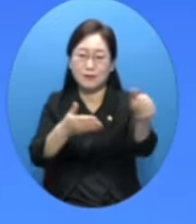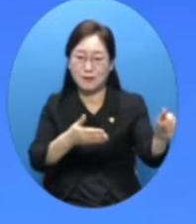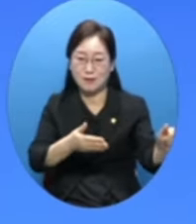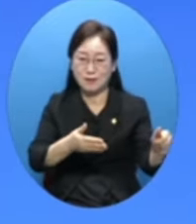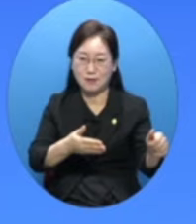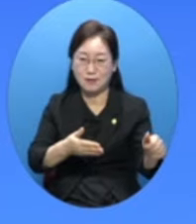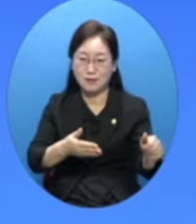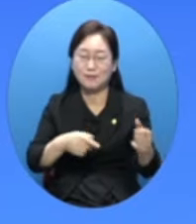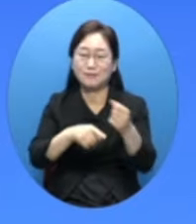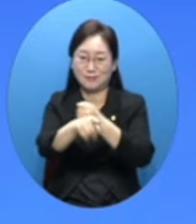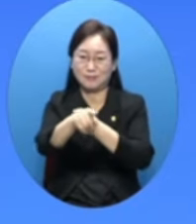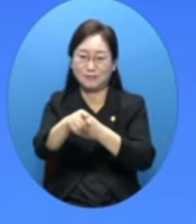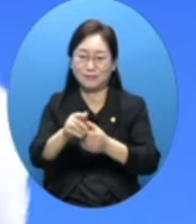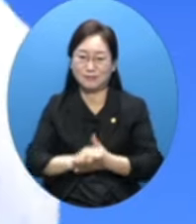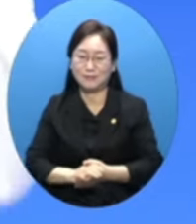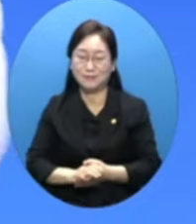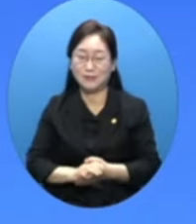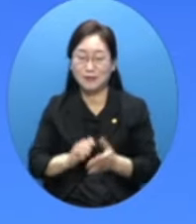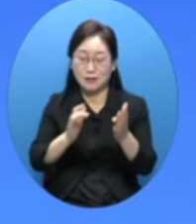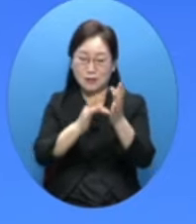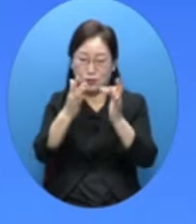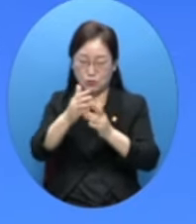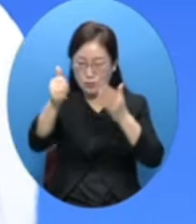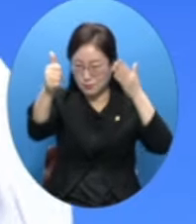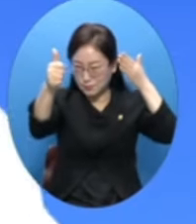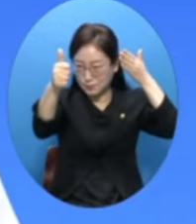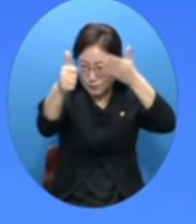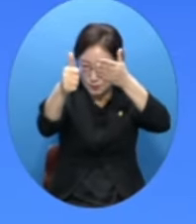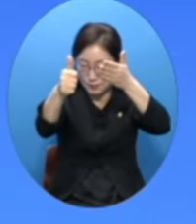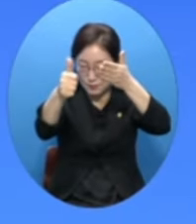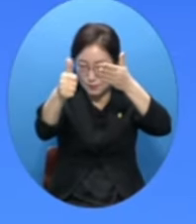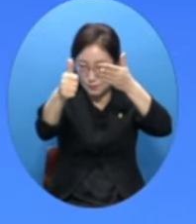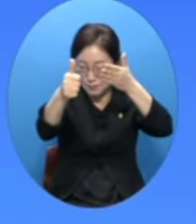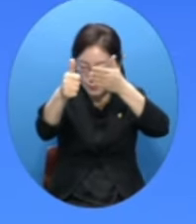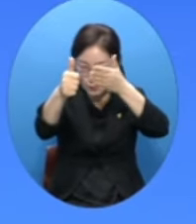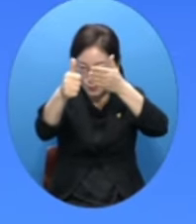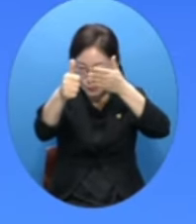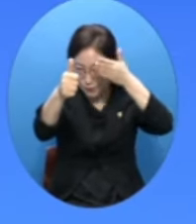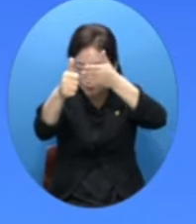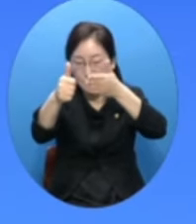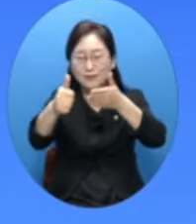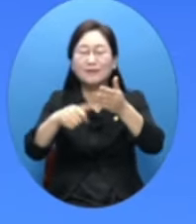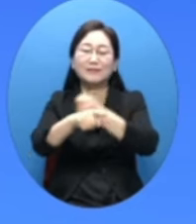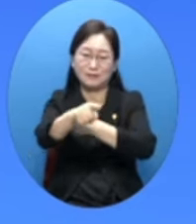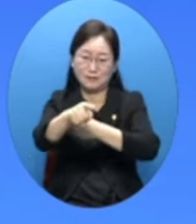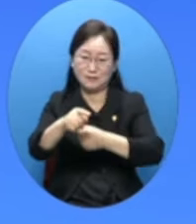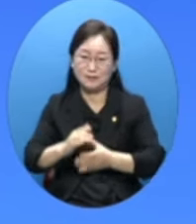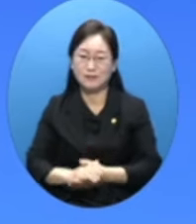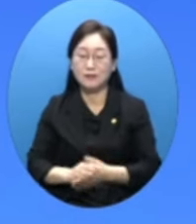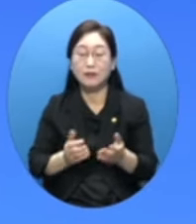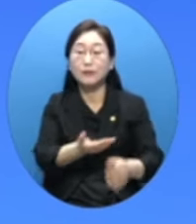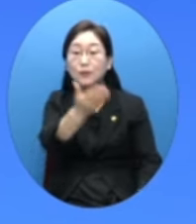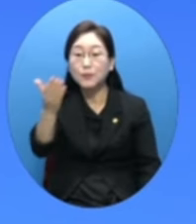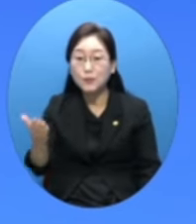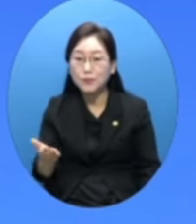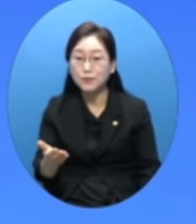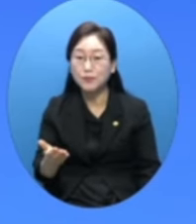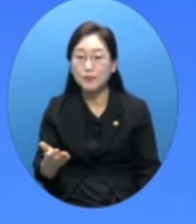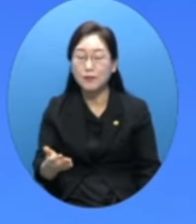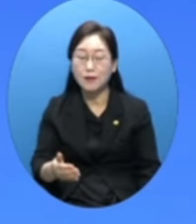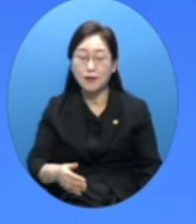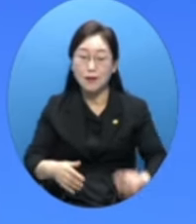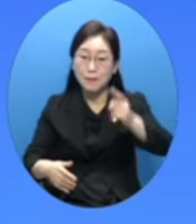our eyes on Jesus, 주님께 딱 시선을 고정시키고 달려나가라고 말씀합니다. 여러분,